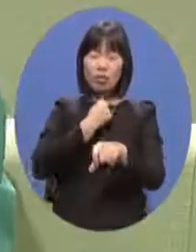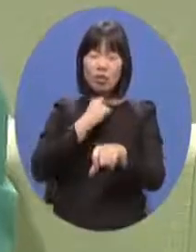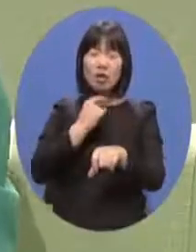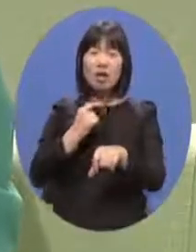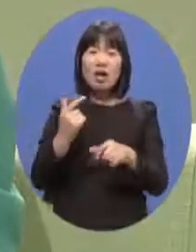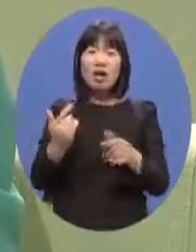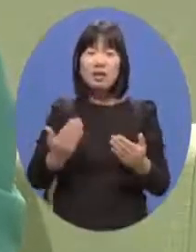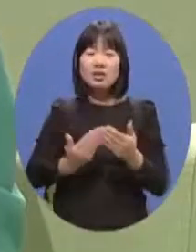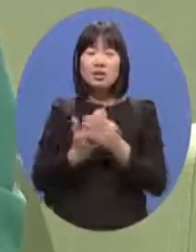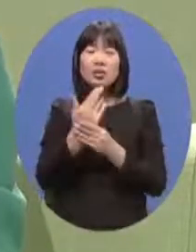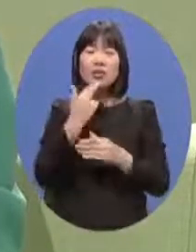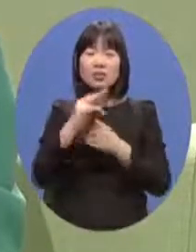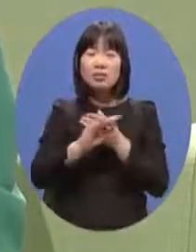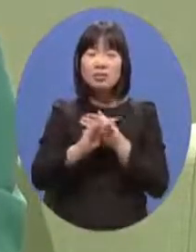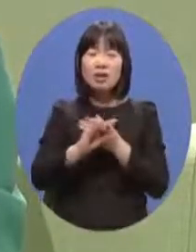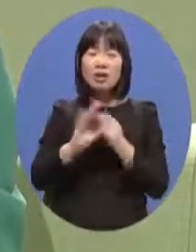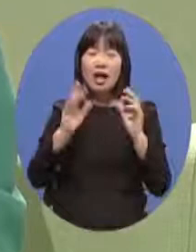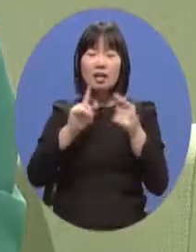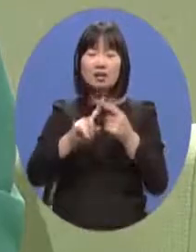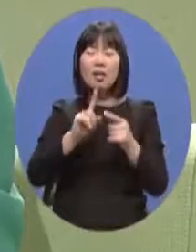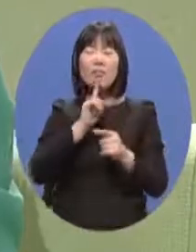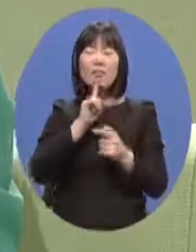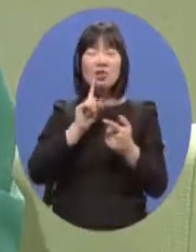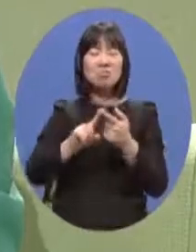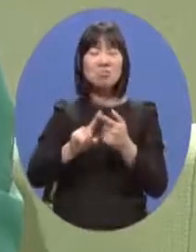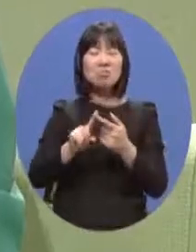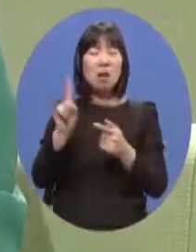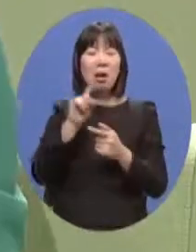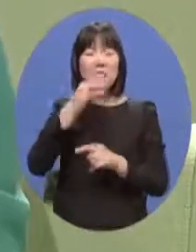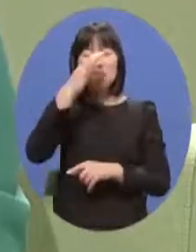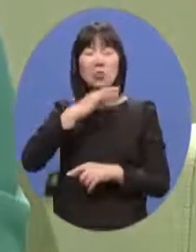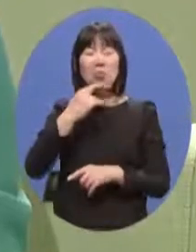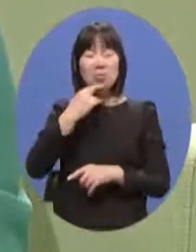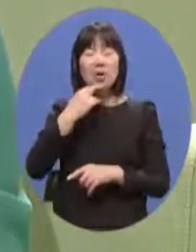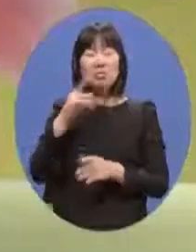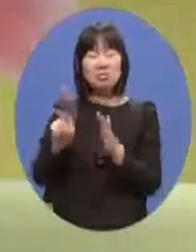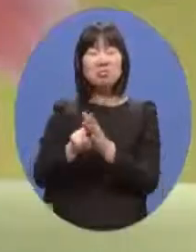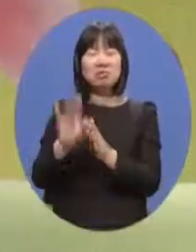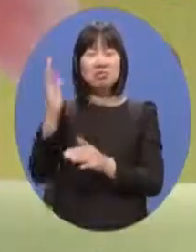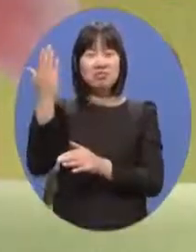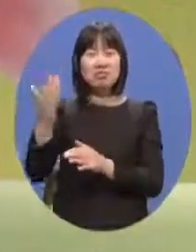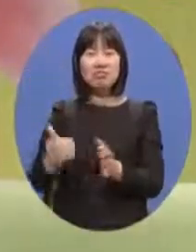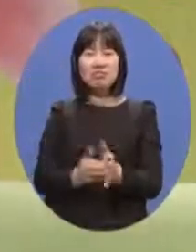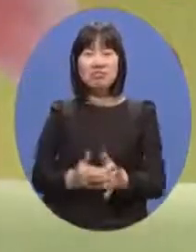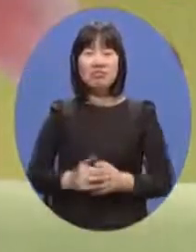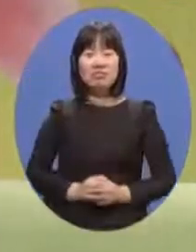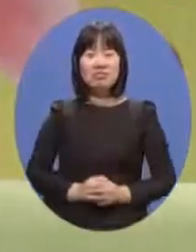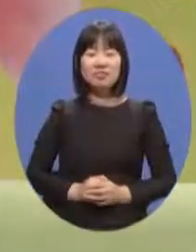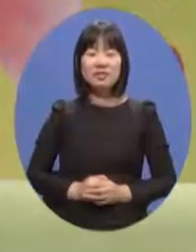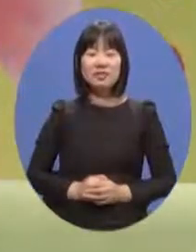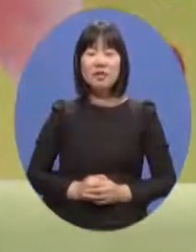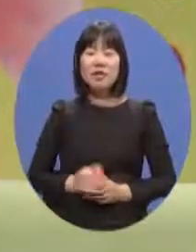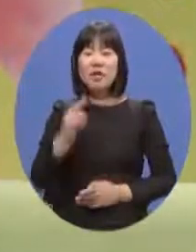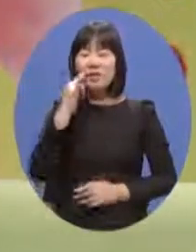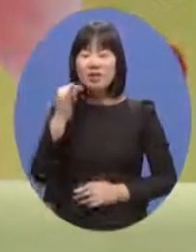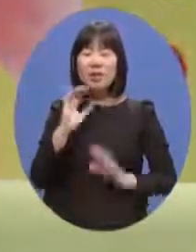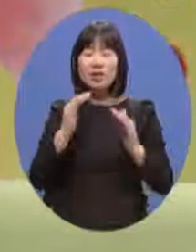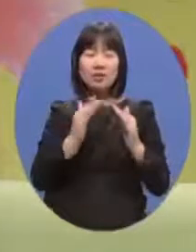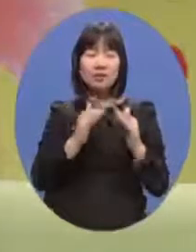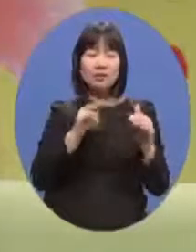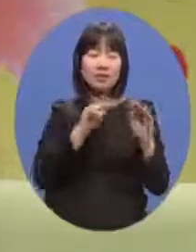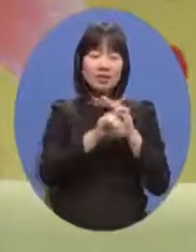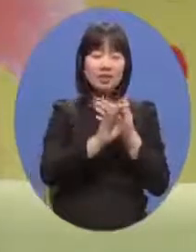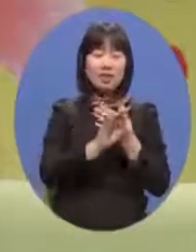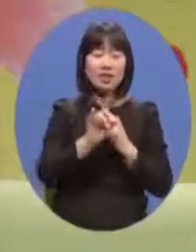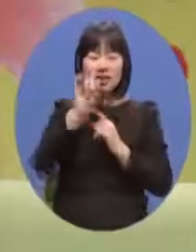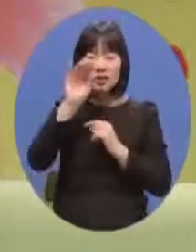원하는 일이 일어나지 않으면 아이들은 말이라는 거는 아무 소용없다라고 느끼게 아니 어머님이 어린이집에 가셔서 선생님한테 오늘